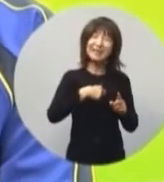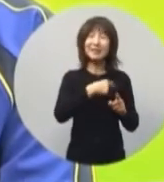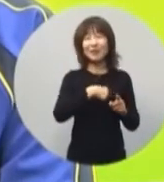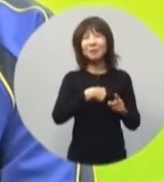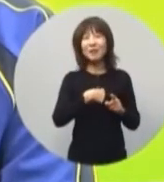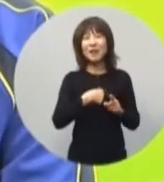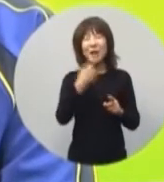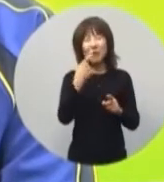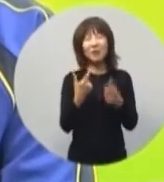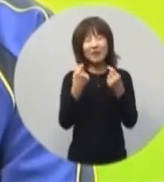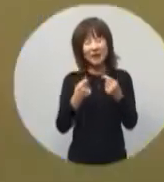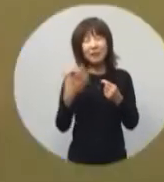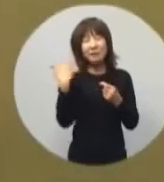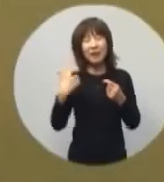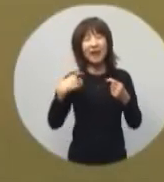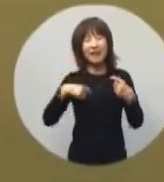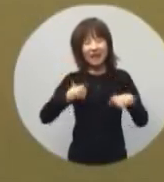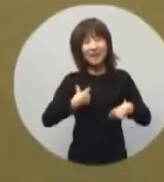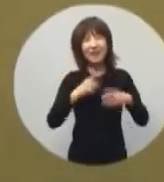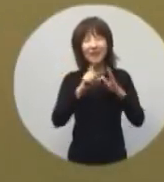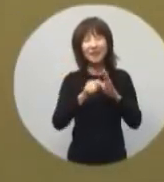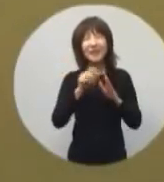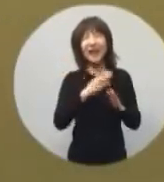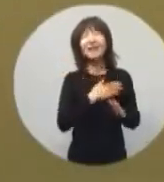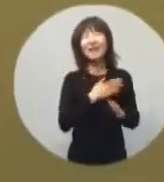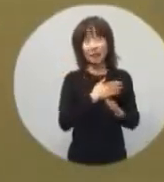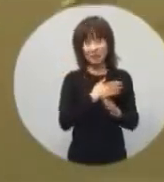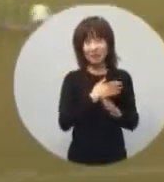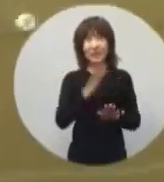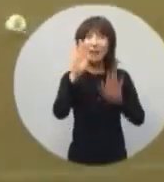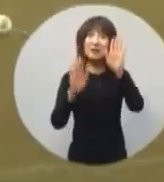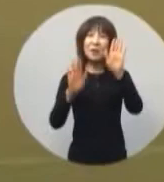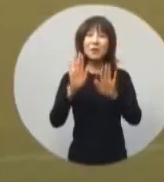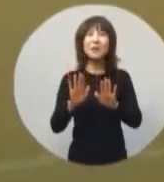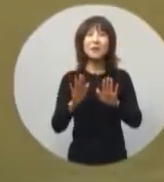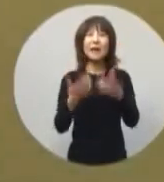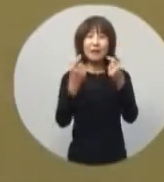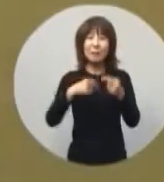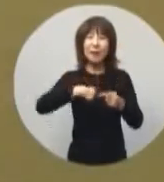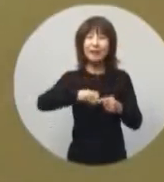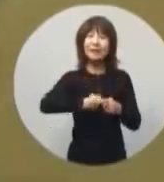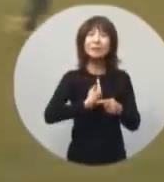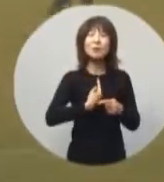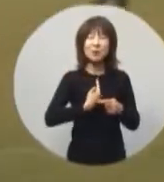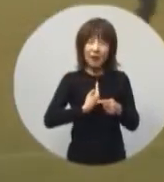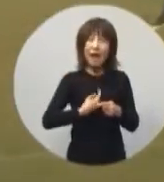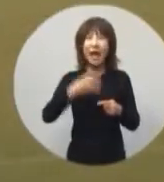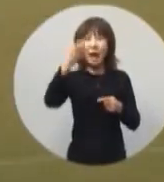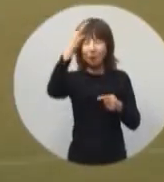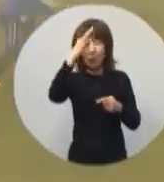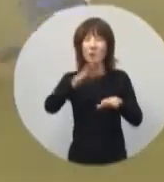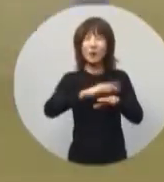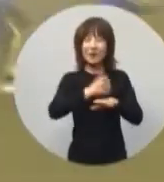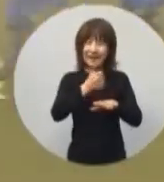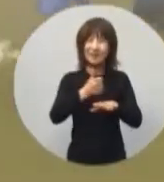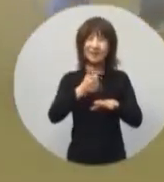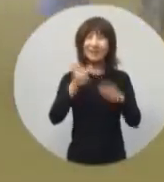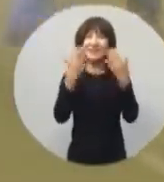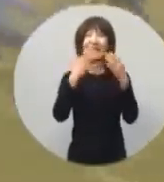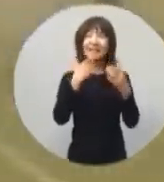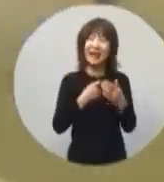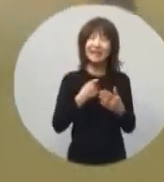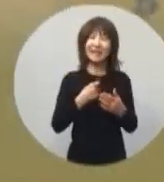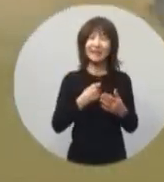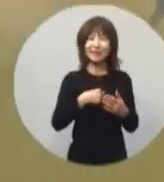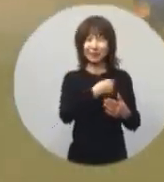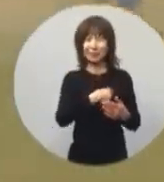もやっぱ学生時代ありましたし、そういう中でやっぱ自分はそのプロになりたいっていう気持ちはすごいあったので